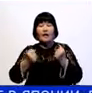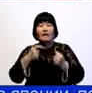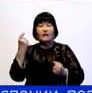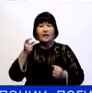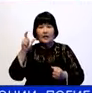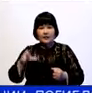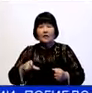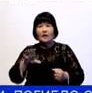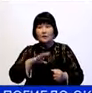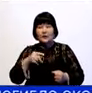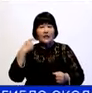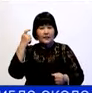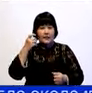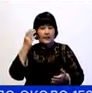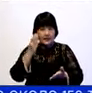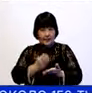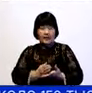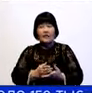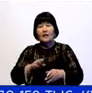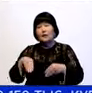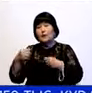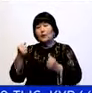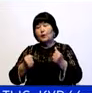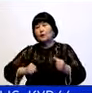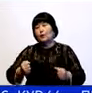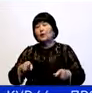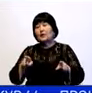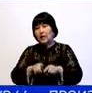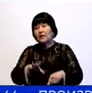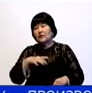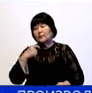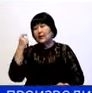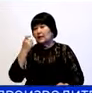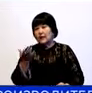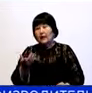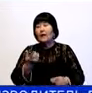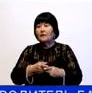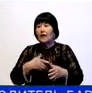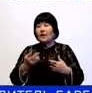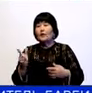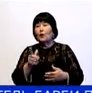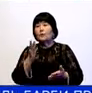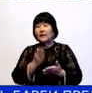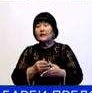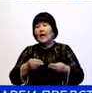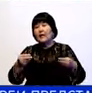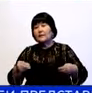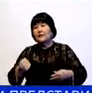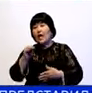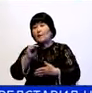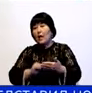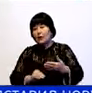автомобиля, который был в нетрезвом состоянии, передал руль другу, который также был под шофе. В отношении обоих был составлен административный